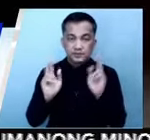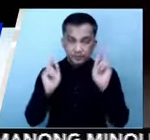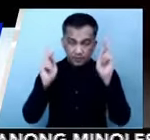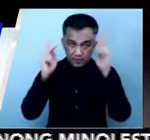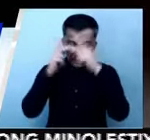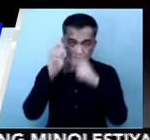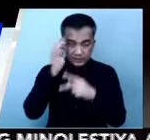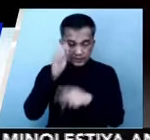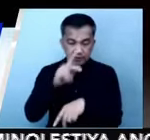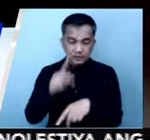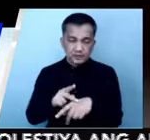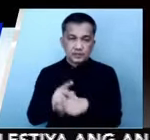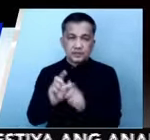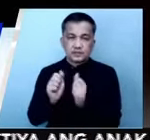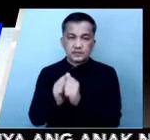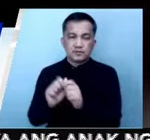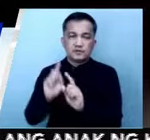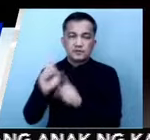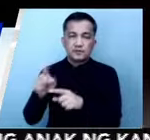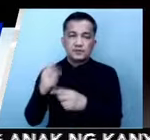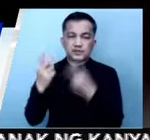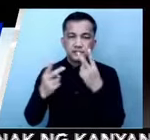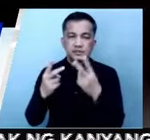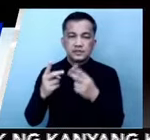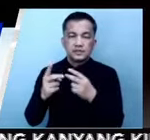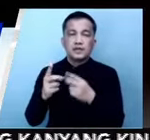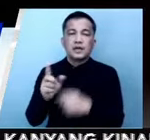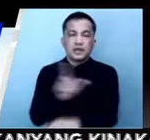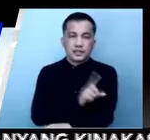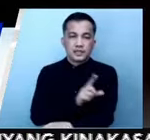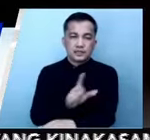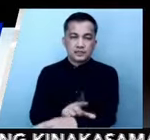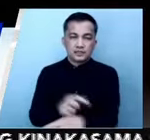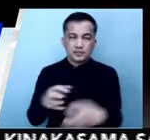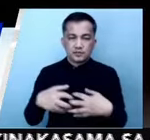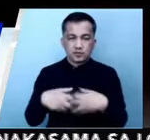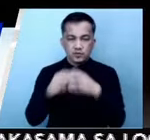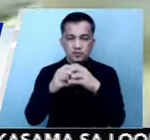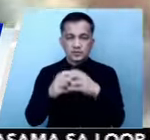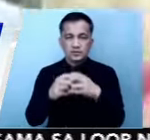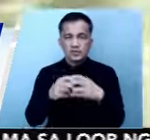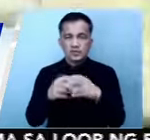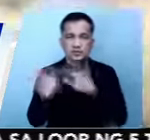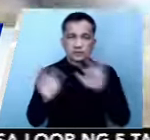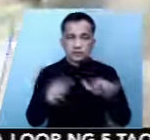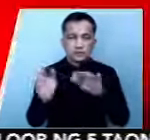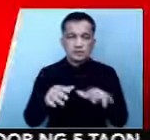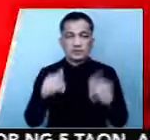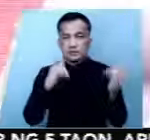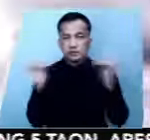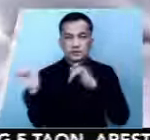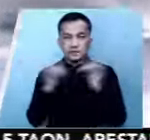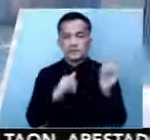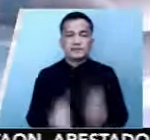at kasamang dinalawang Leyte na bumabango noon sa sahagupit ng Super Typhoon Yolanda.